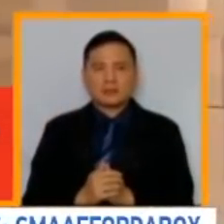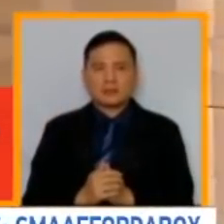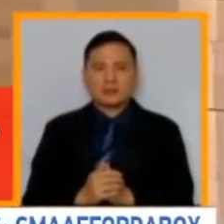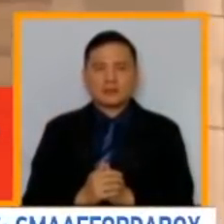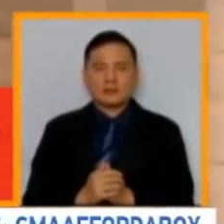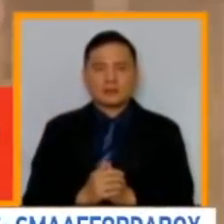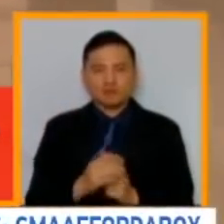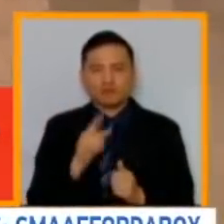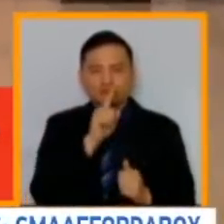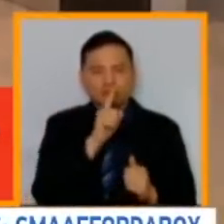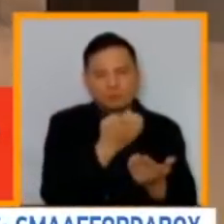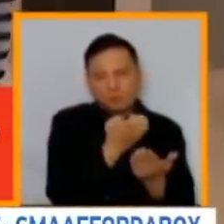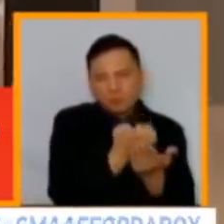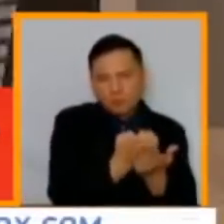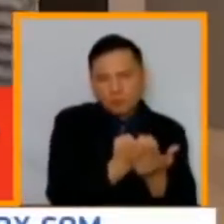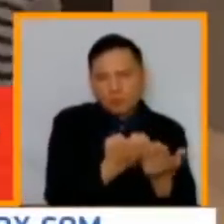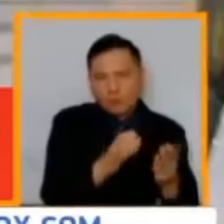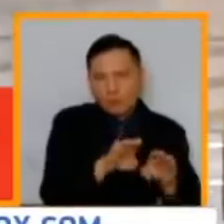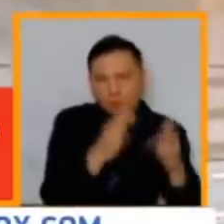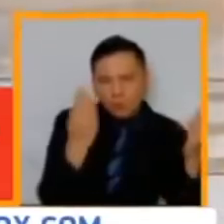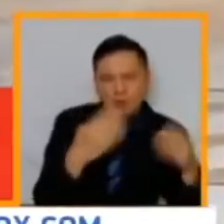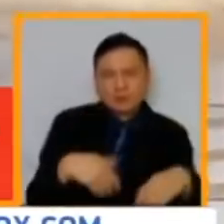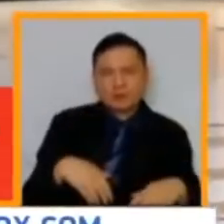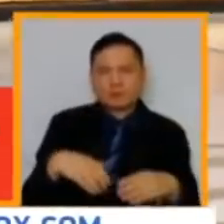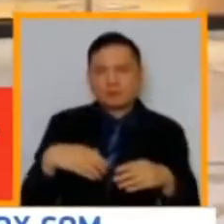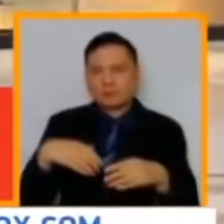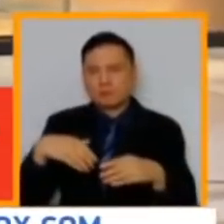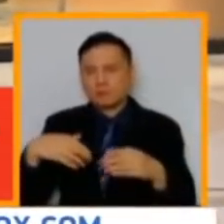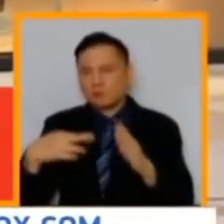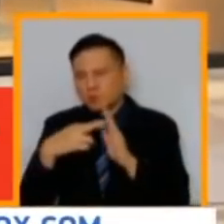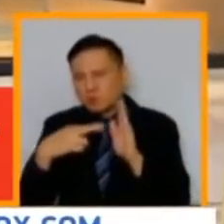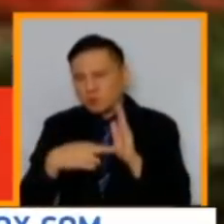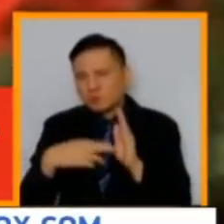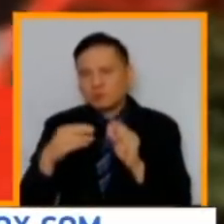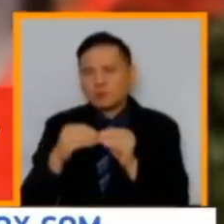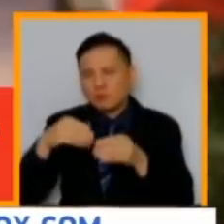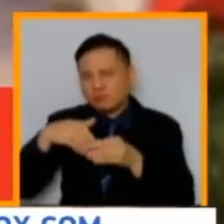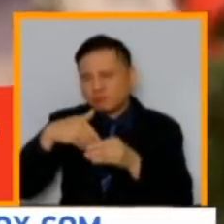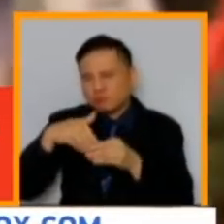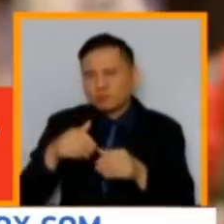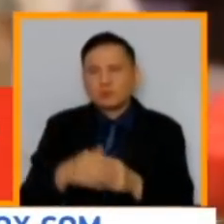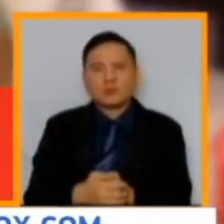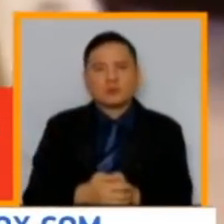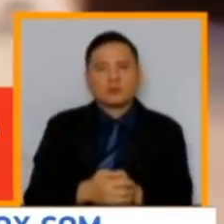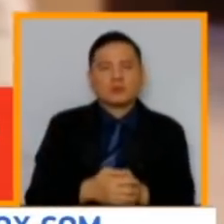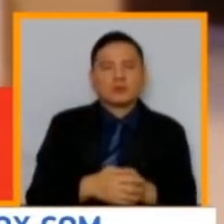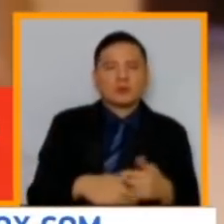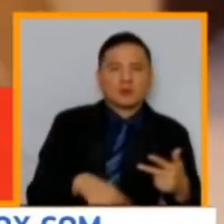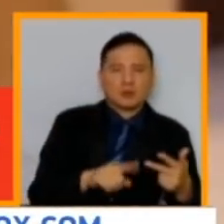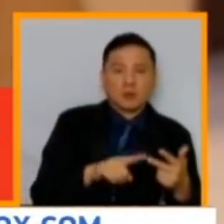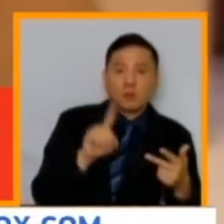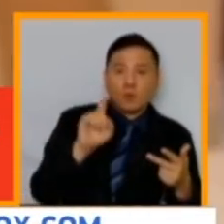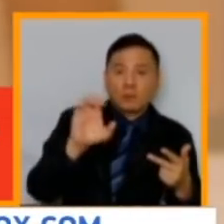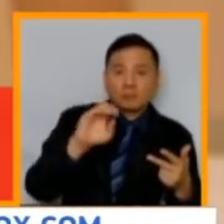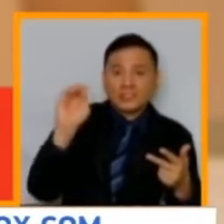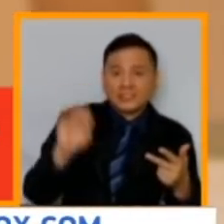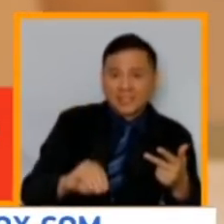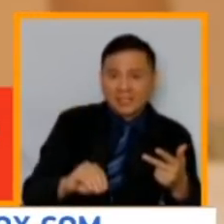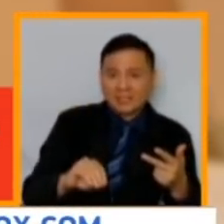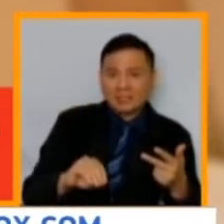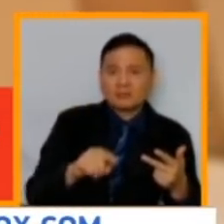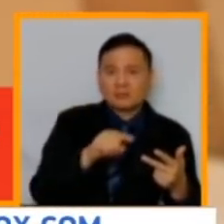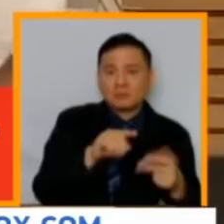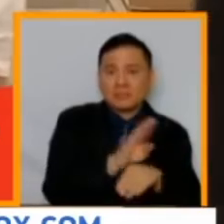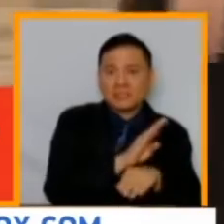ang restriction. Isa na dito, allow yung 100% operating capacity. So